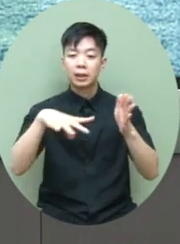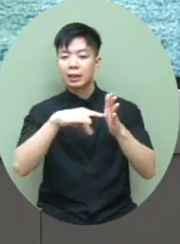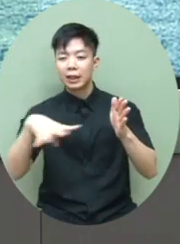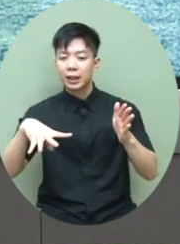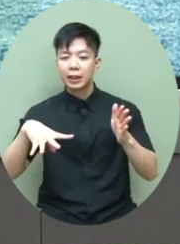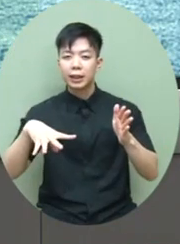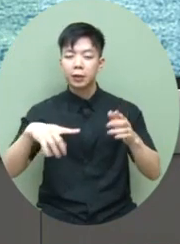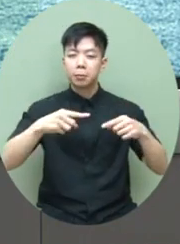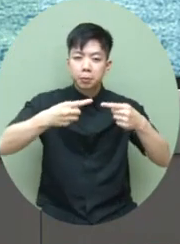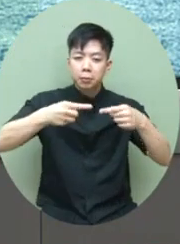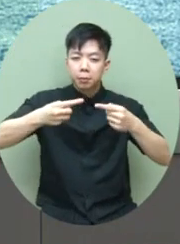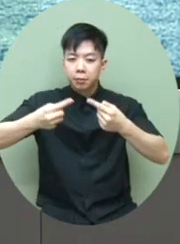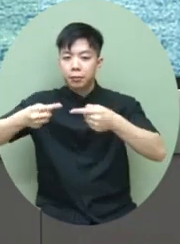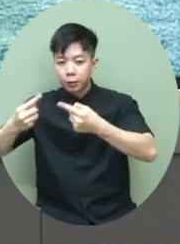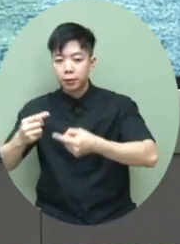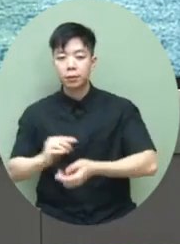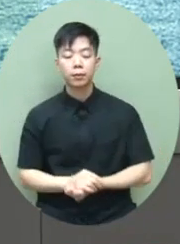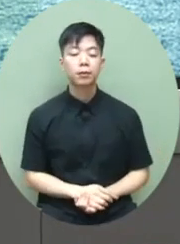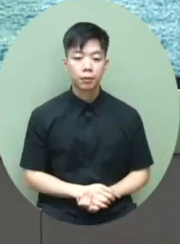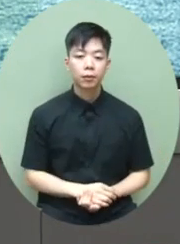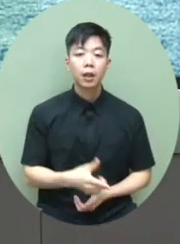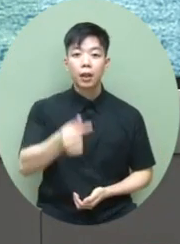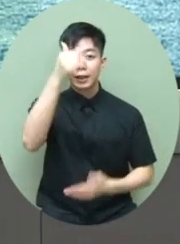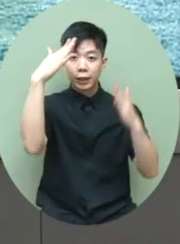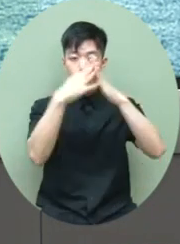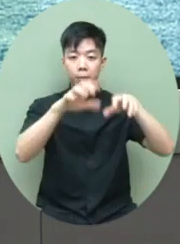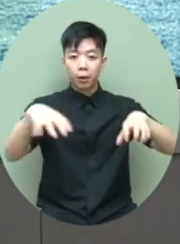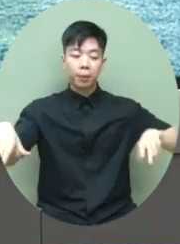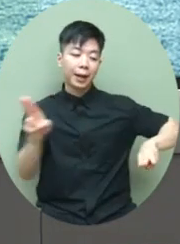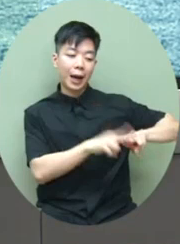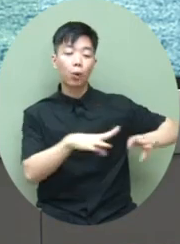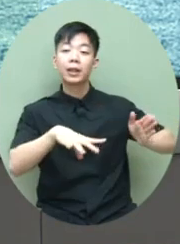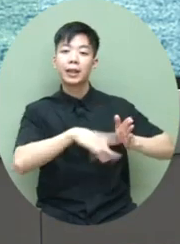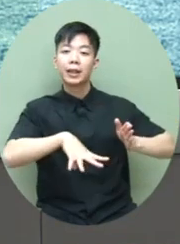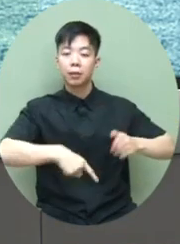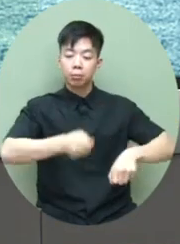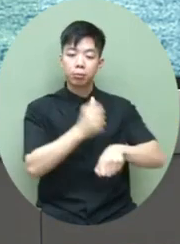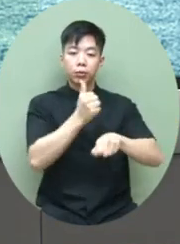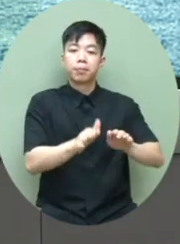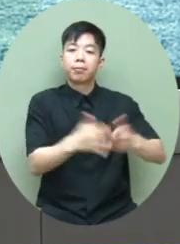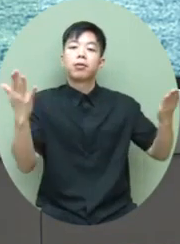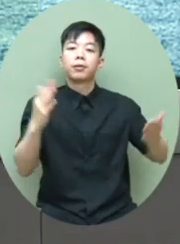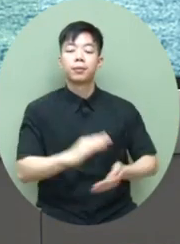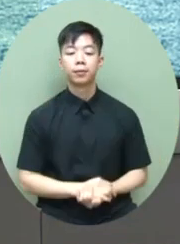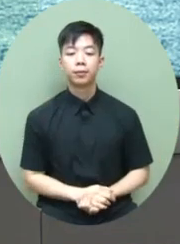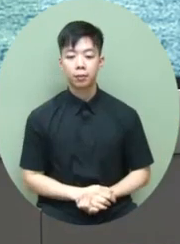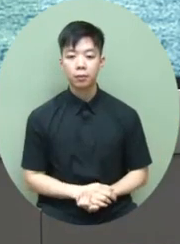定。咁各個醫院咧，其實嗰個後備供電嘅系統咧，隨即已經啟動噶啦。咁喺電力受影